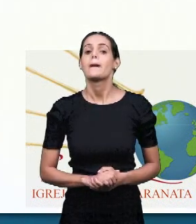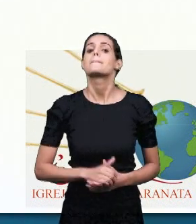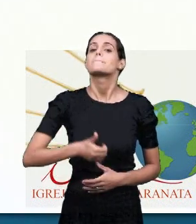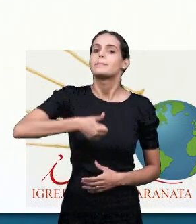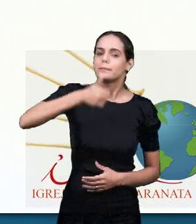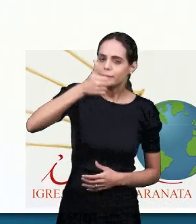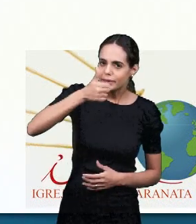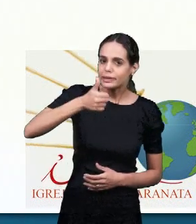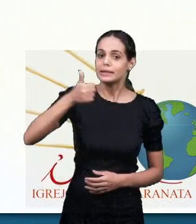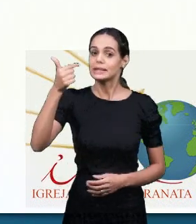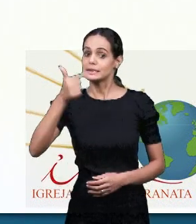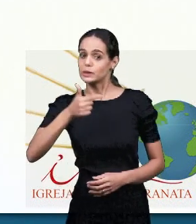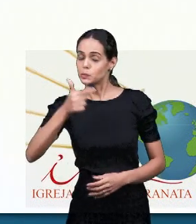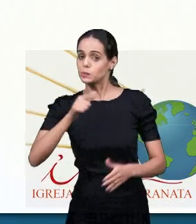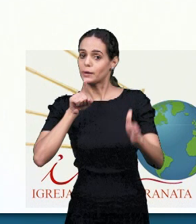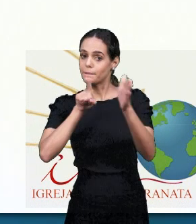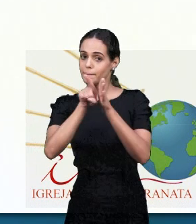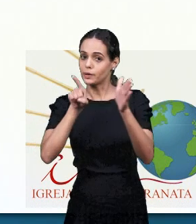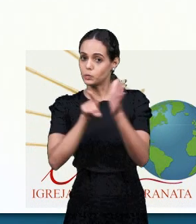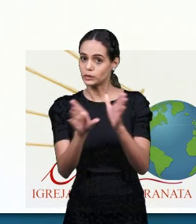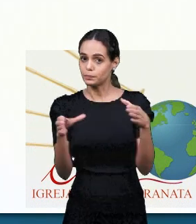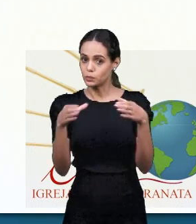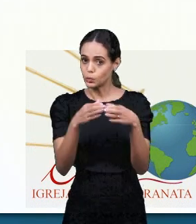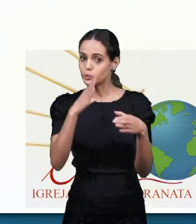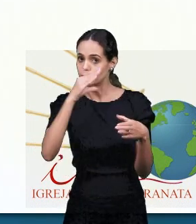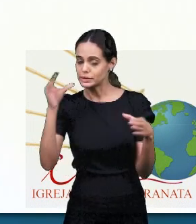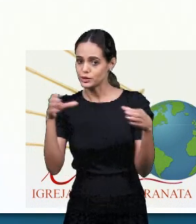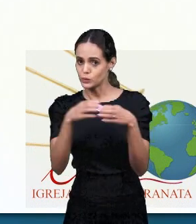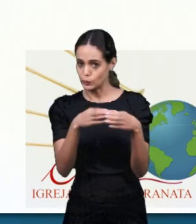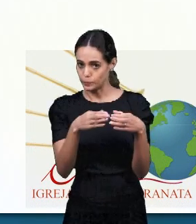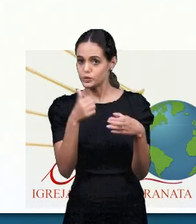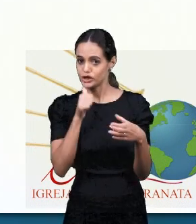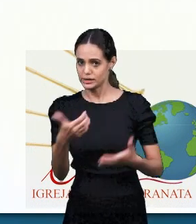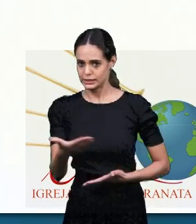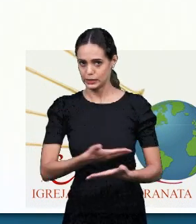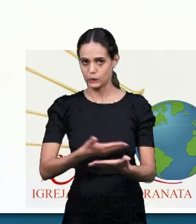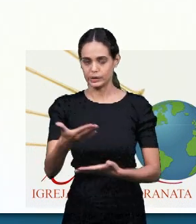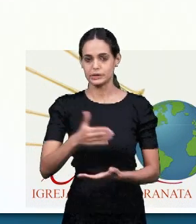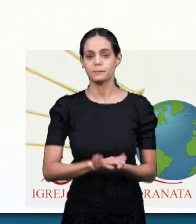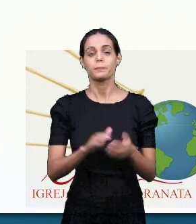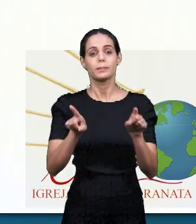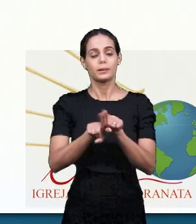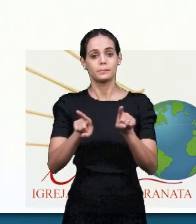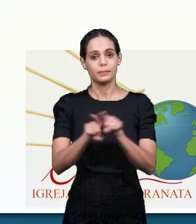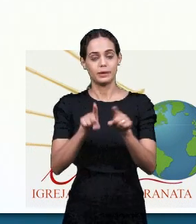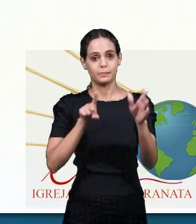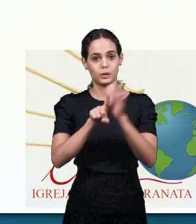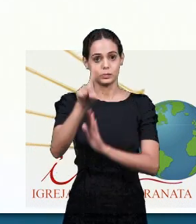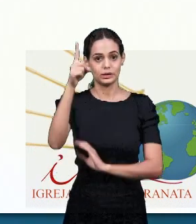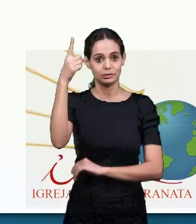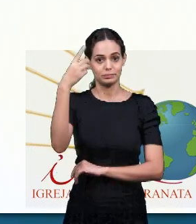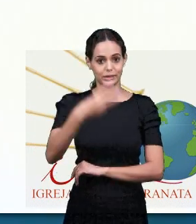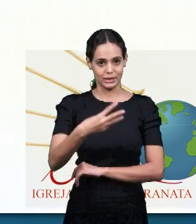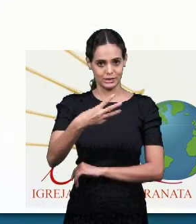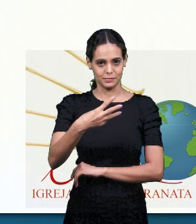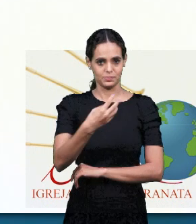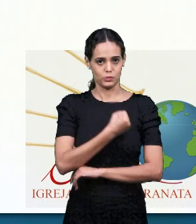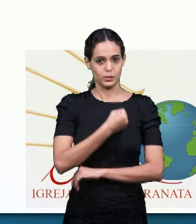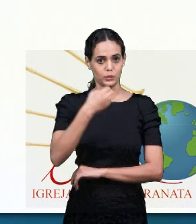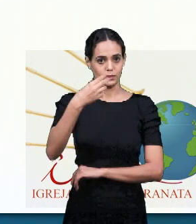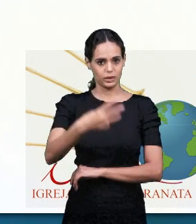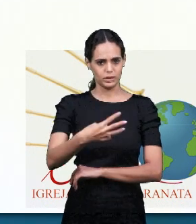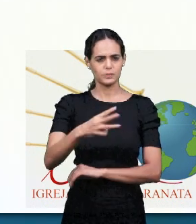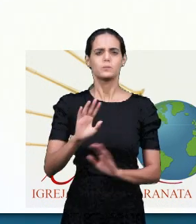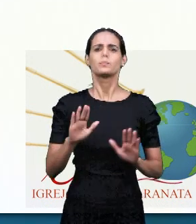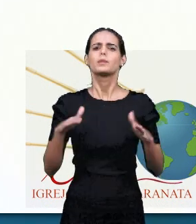qui est adressée aux adolescents et aux dames. Il y a encore une. C'est la question numéro 3 pour adolescents et dames. La question